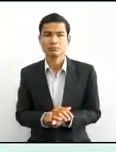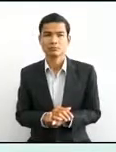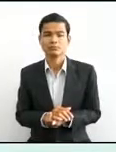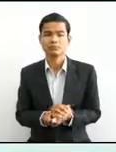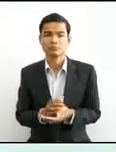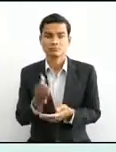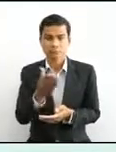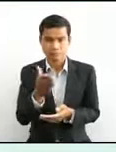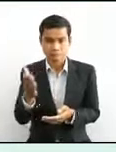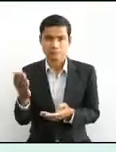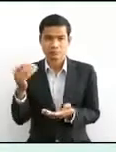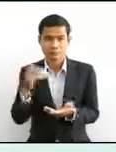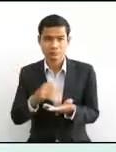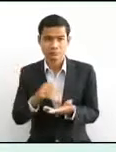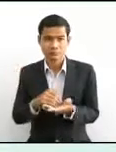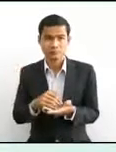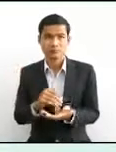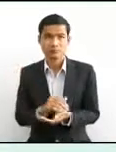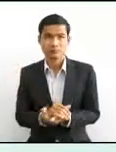lọ mền tên con sông đông tiên